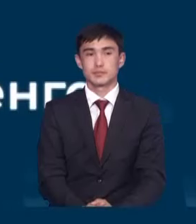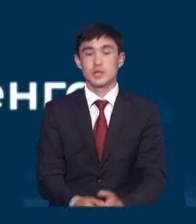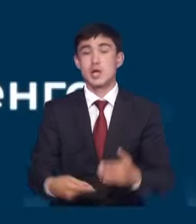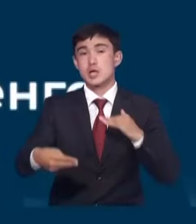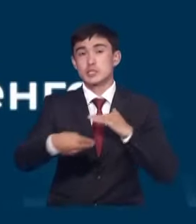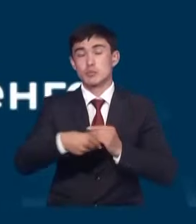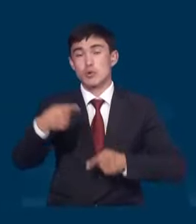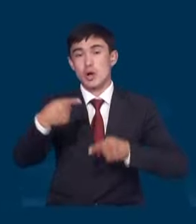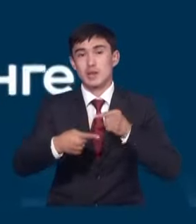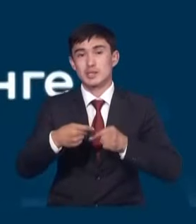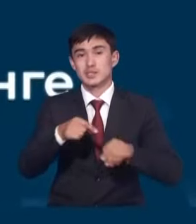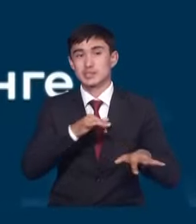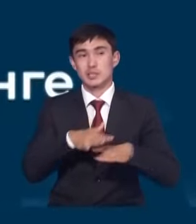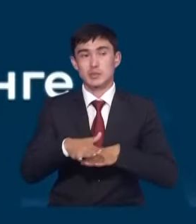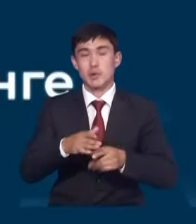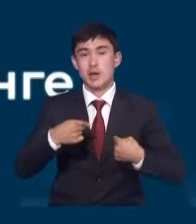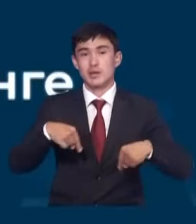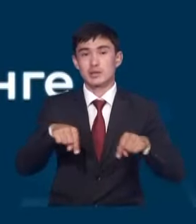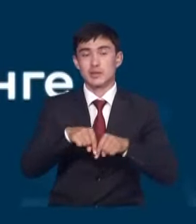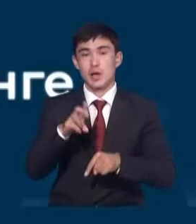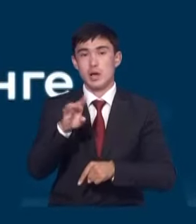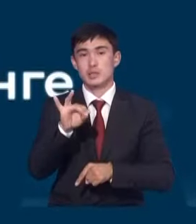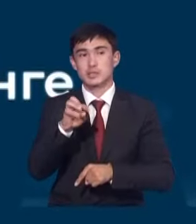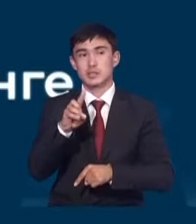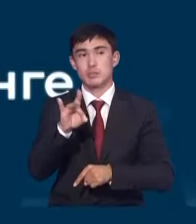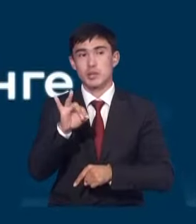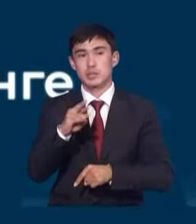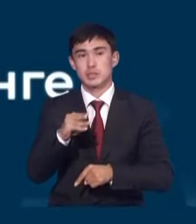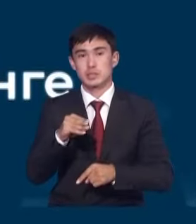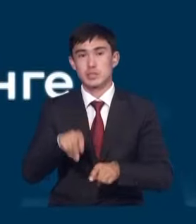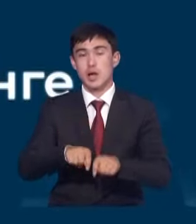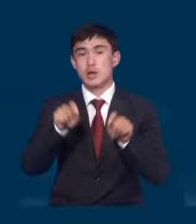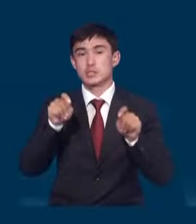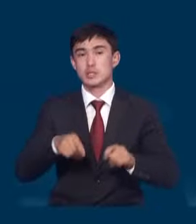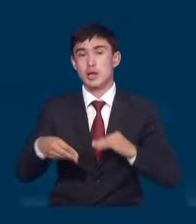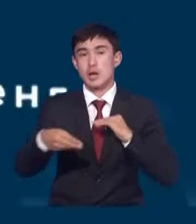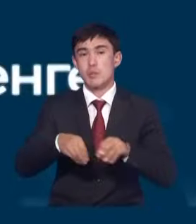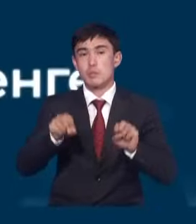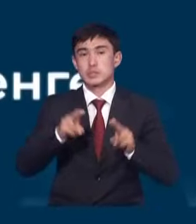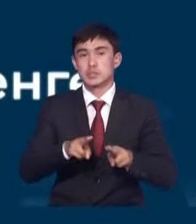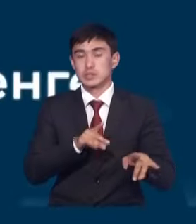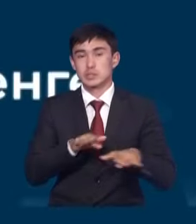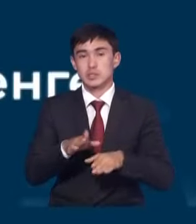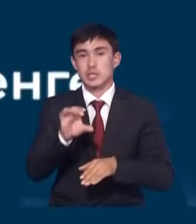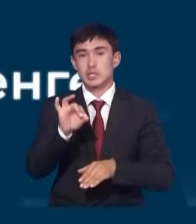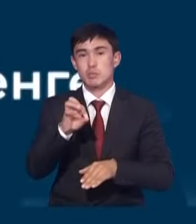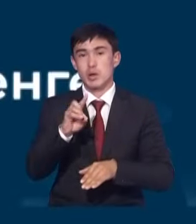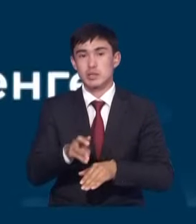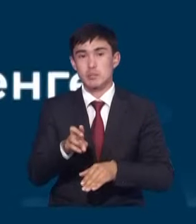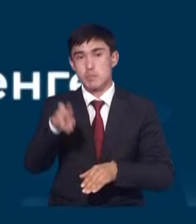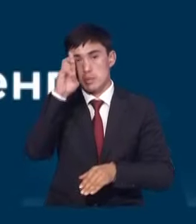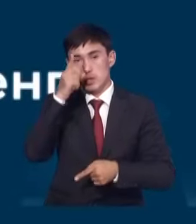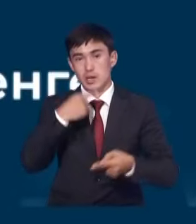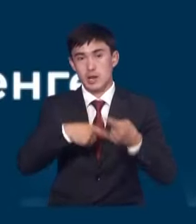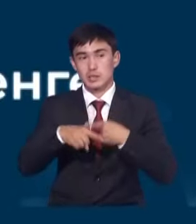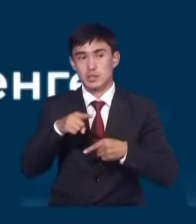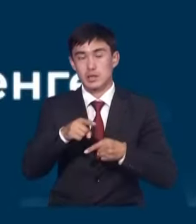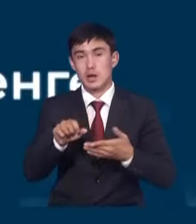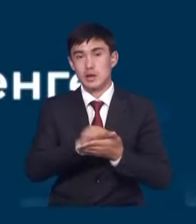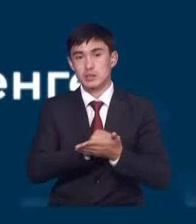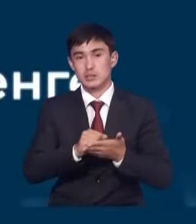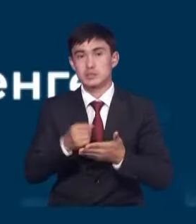Жемқорлыққа қарсы іс-қимылдың агенттігі Қайрат Сатыбалдының үстінен ашылған қылмыстық іс аясында Сатыбалдының мемлекетке қайтарған